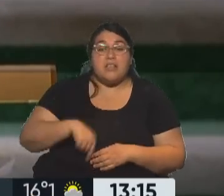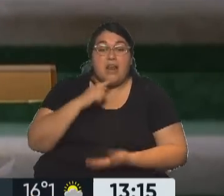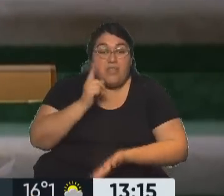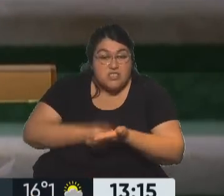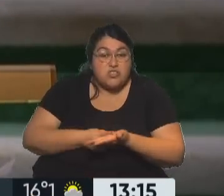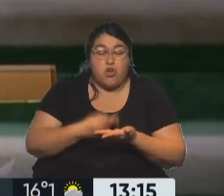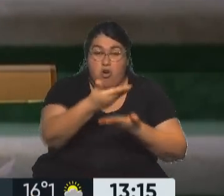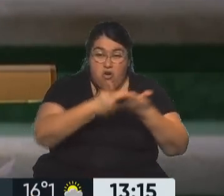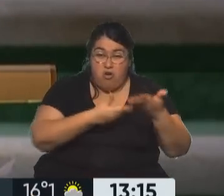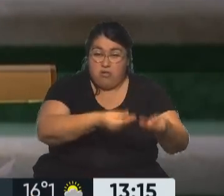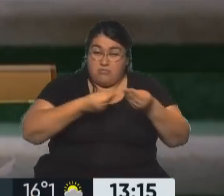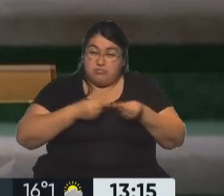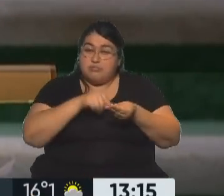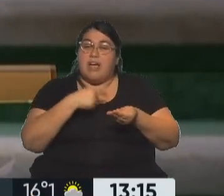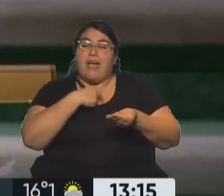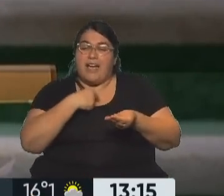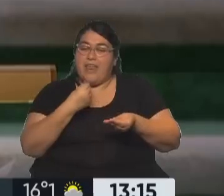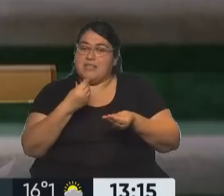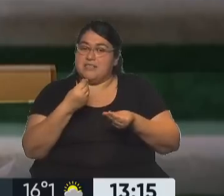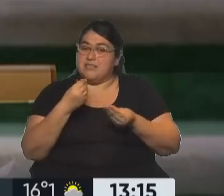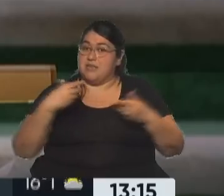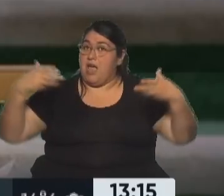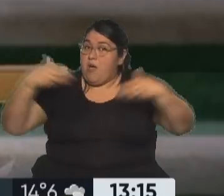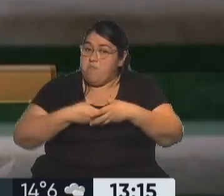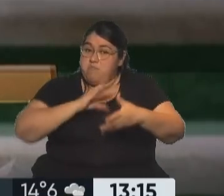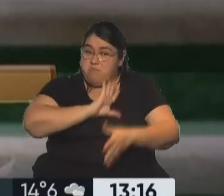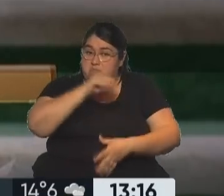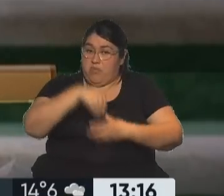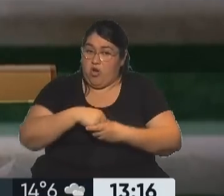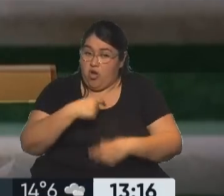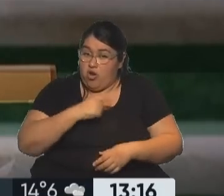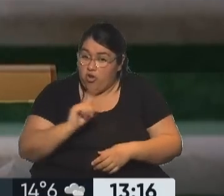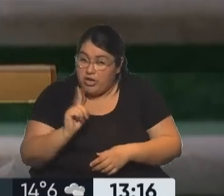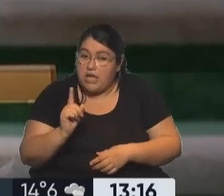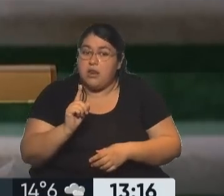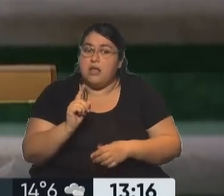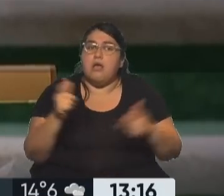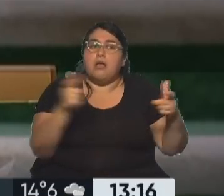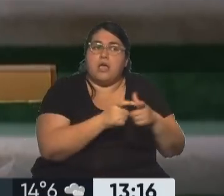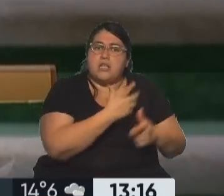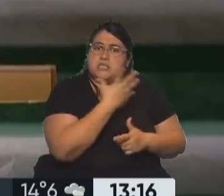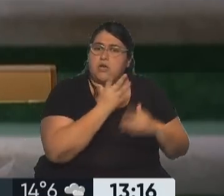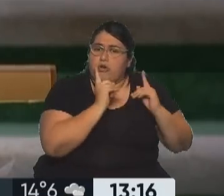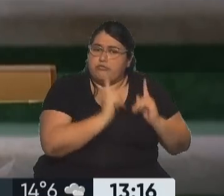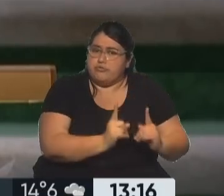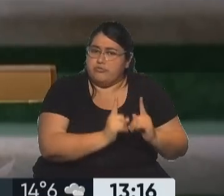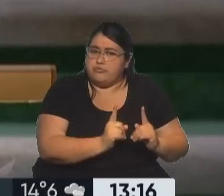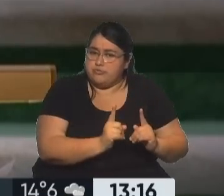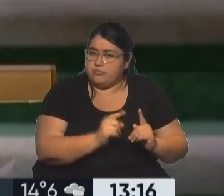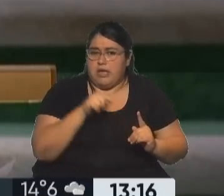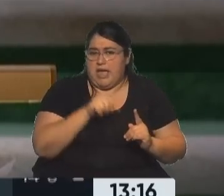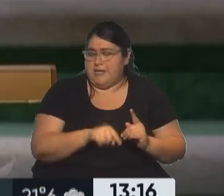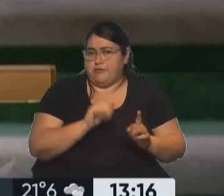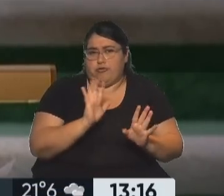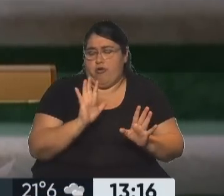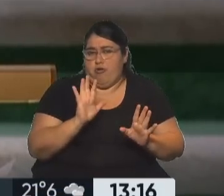красивой упаковке, вне сомнений является попыткой создать некий инструмент давления на постоянных